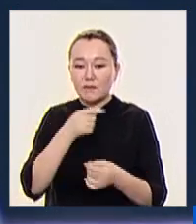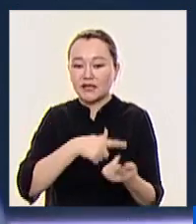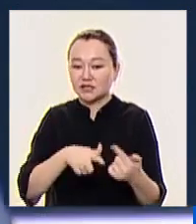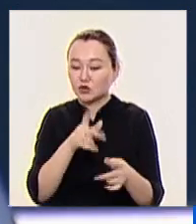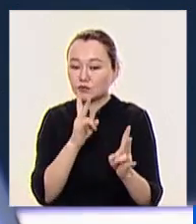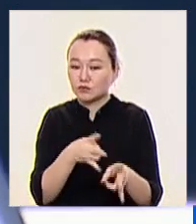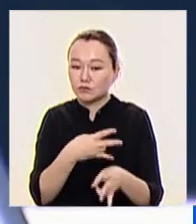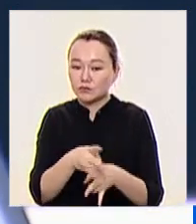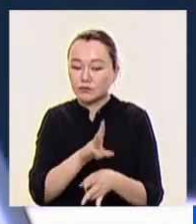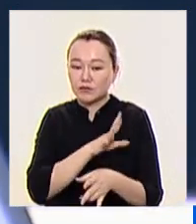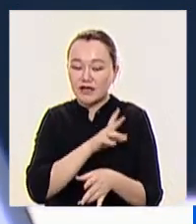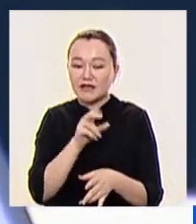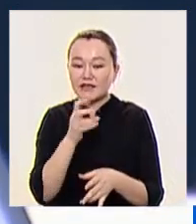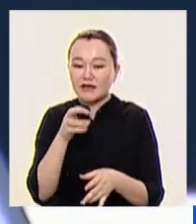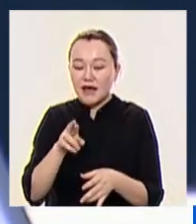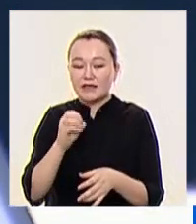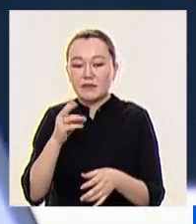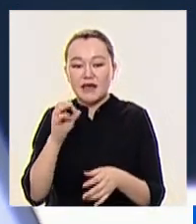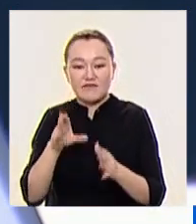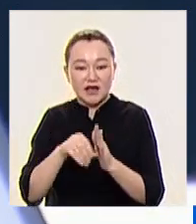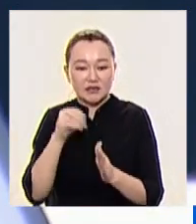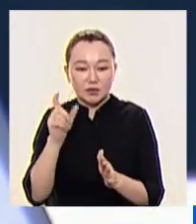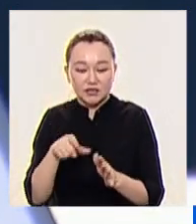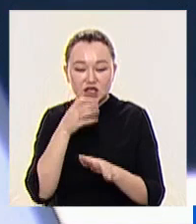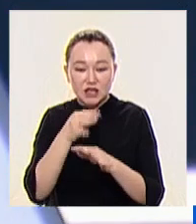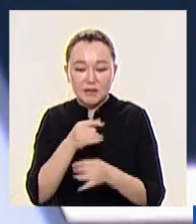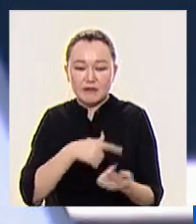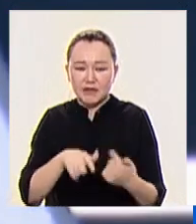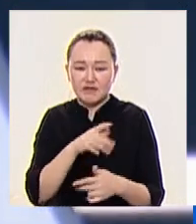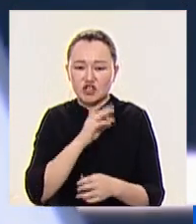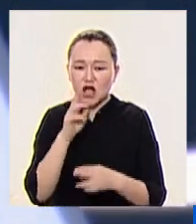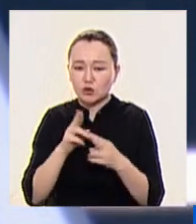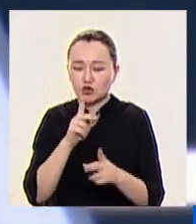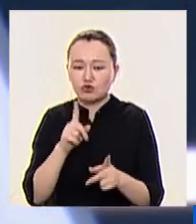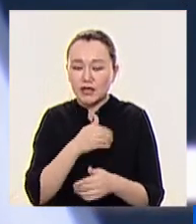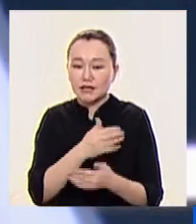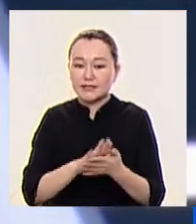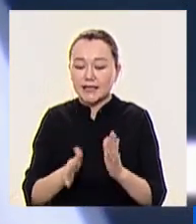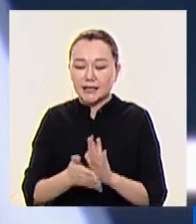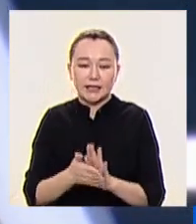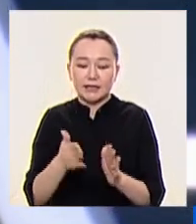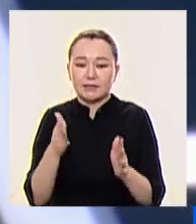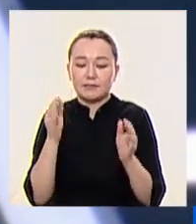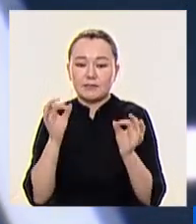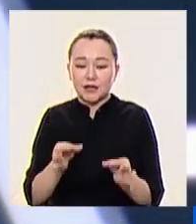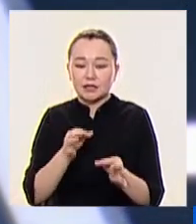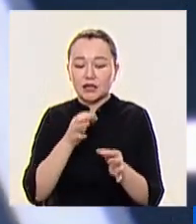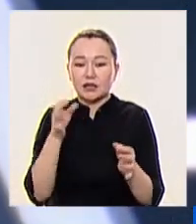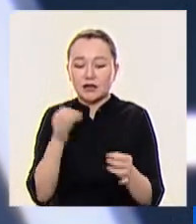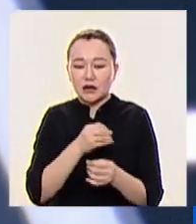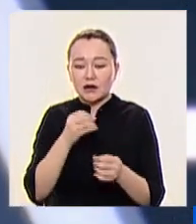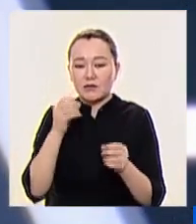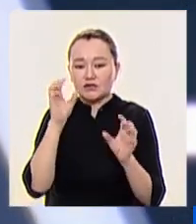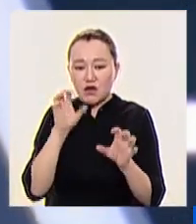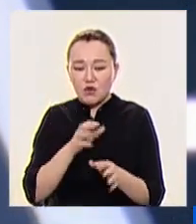По словам депутата Дании Испаевой, предприниматели жалуются на то, что их сделки необоснованно признают